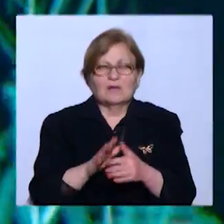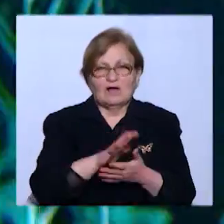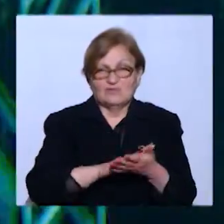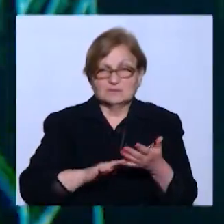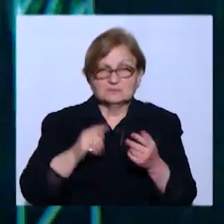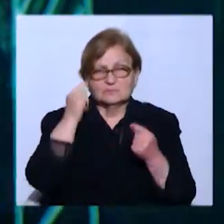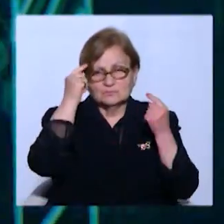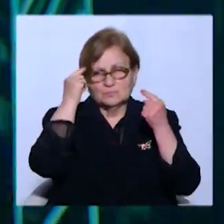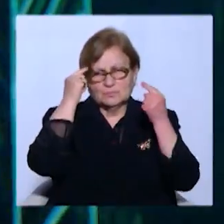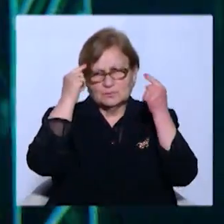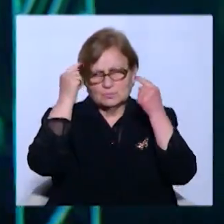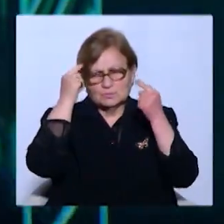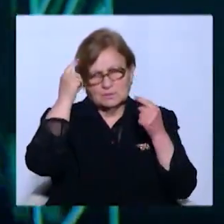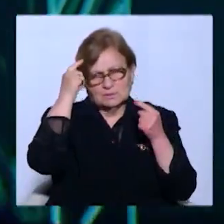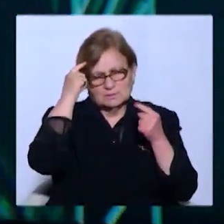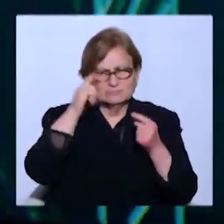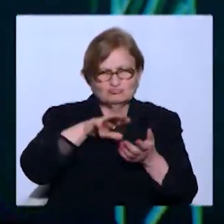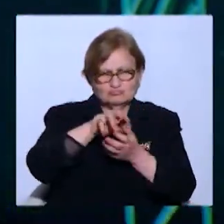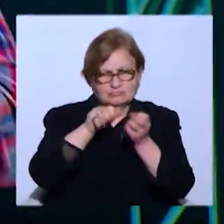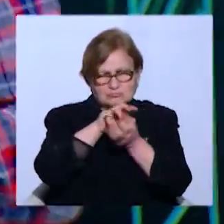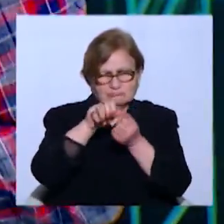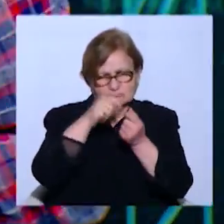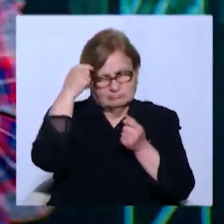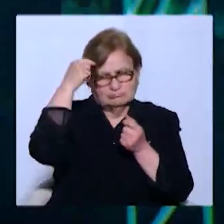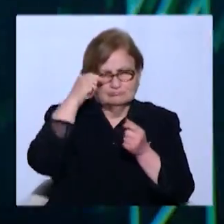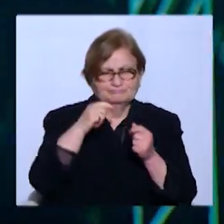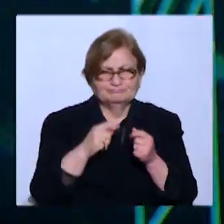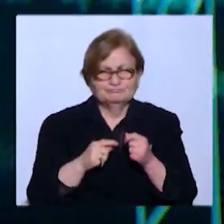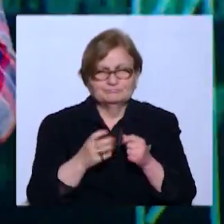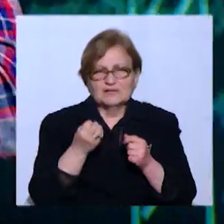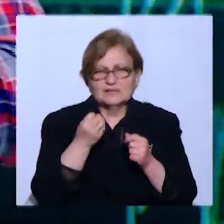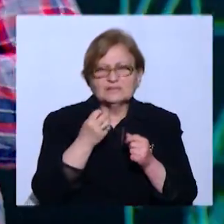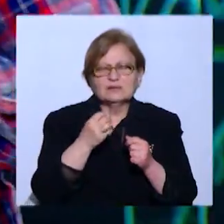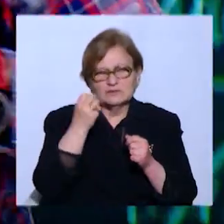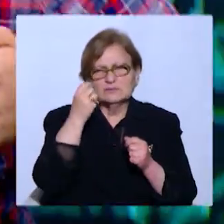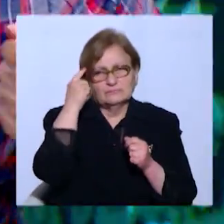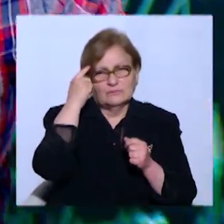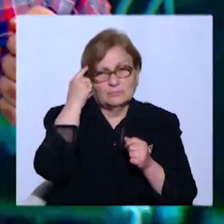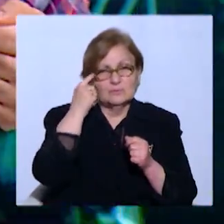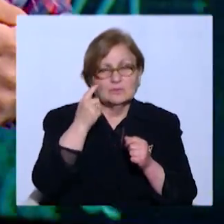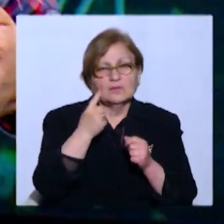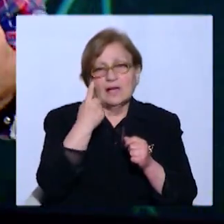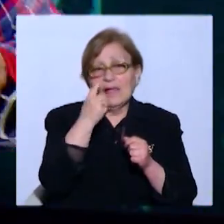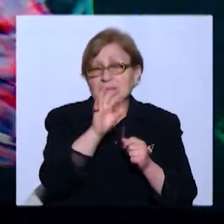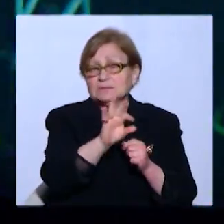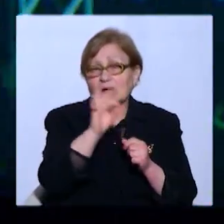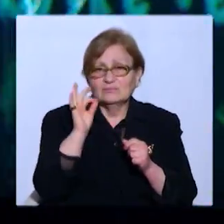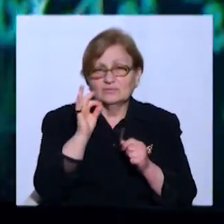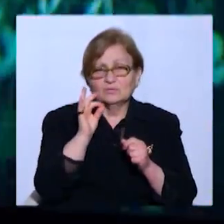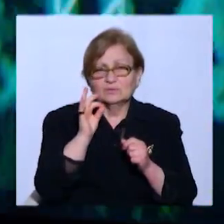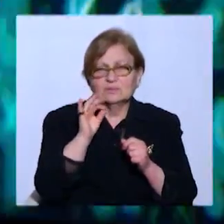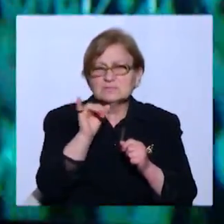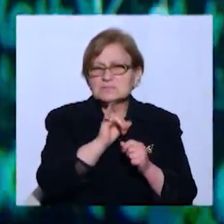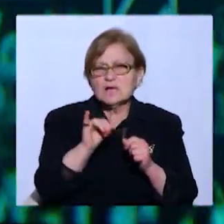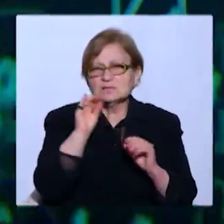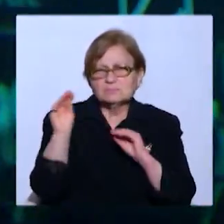გავაგრძელოთ ფიქრი. აბა მოუჭყლიტოთ, მოუჭყლიტოთ ტვინი, ნახოთ რა გამოგვივა. კიდე ვიფიქროთ, რომ ავიღოთ ერთი ღერი და